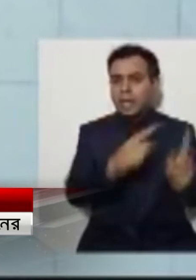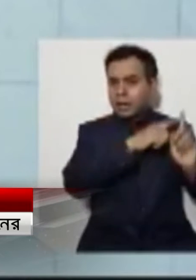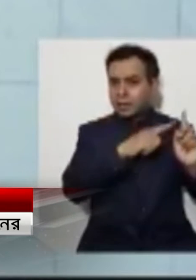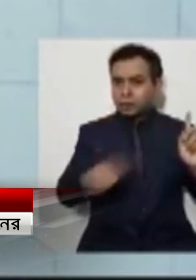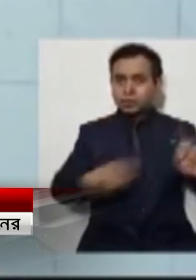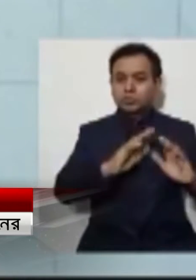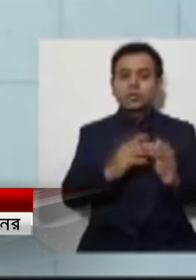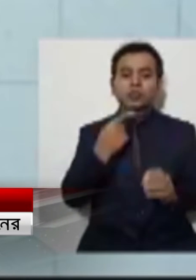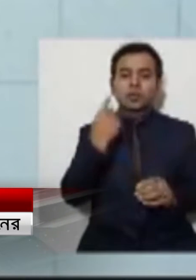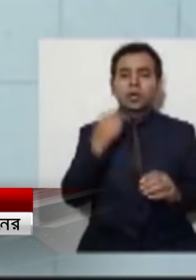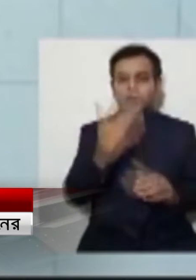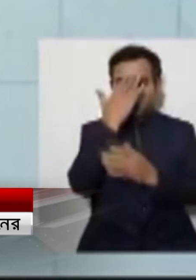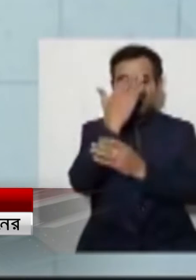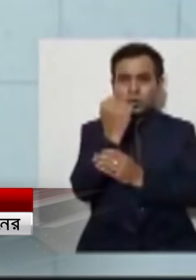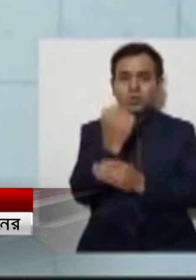4998 জন।